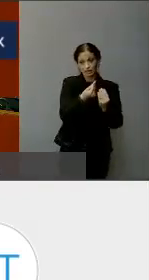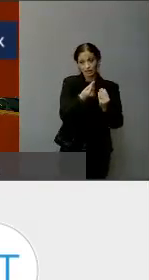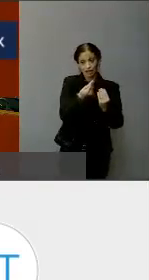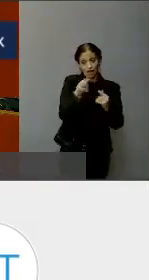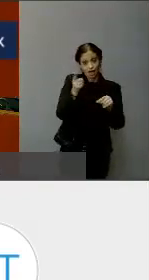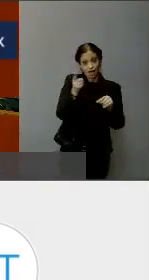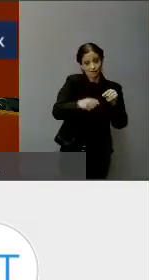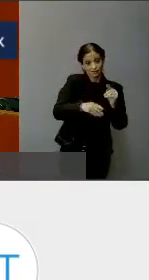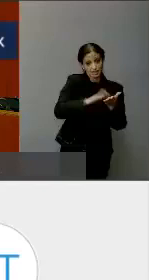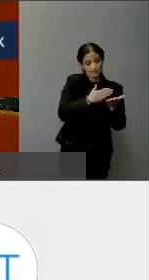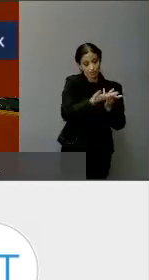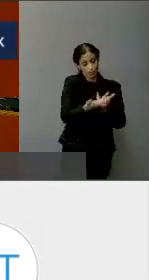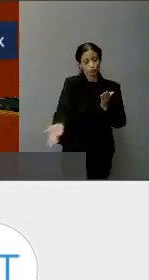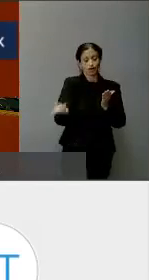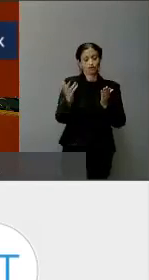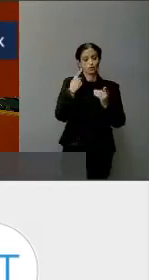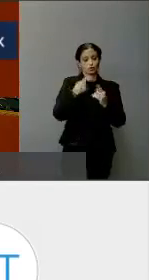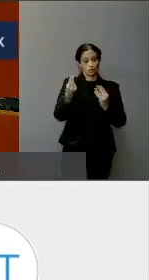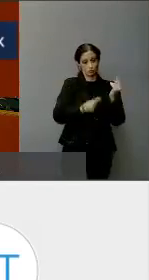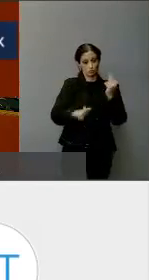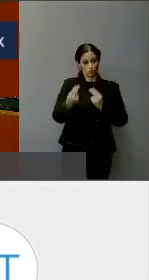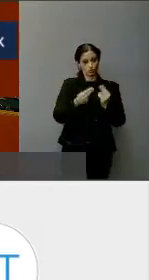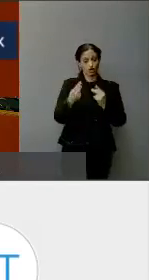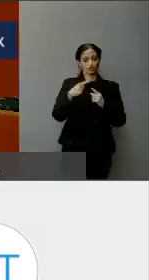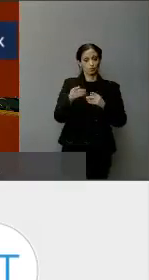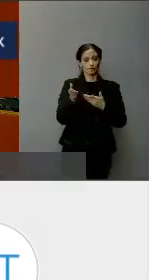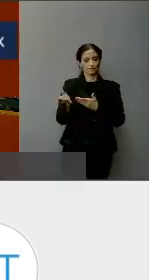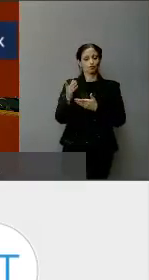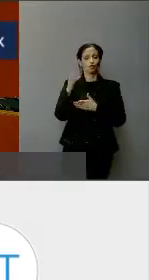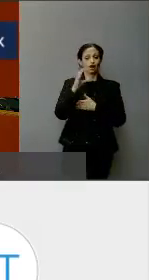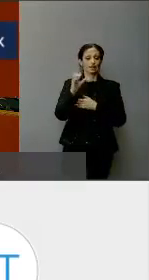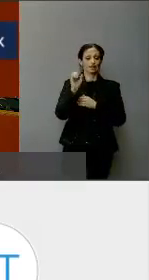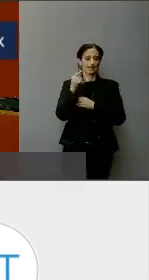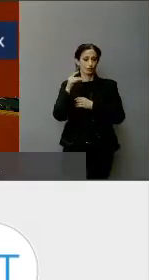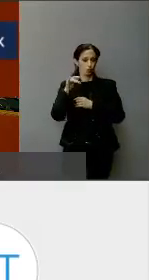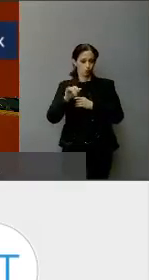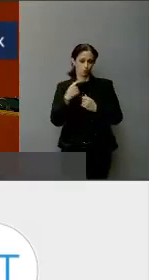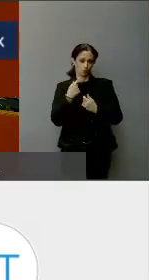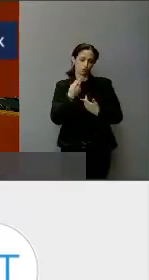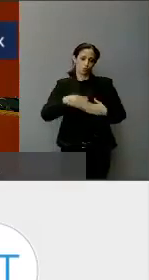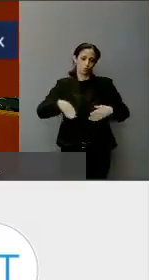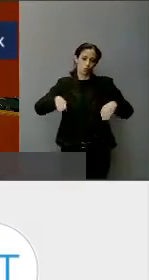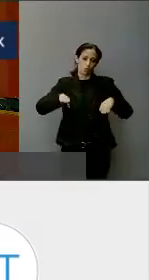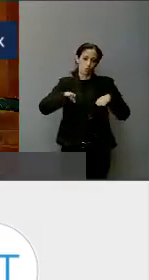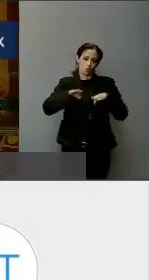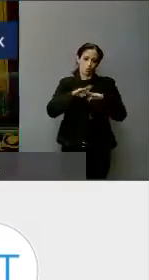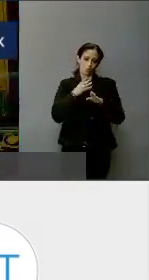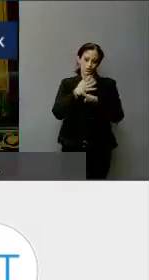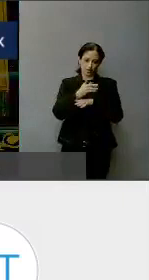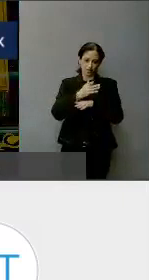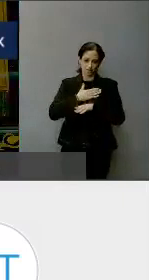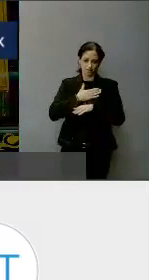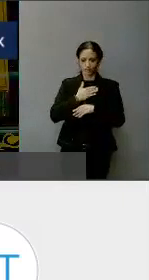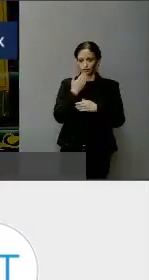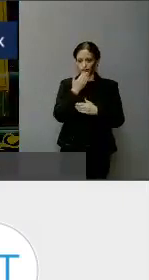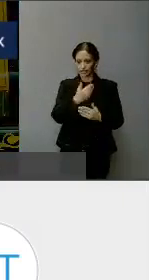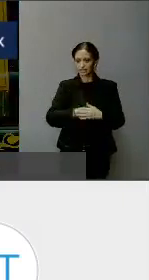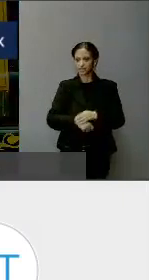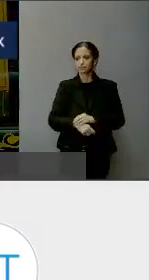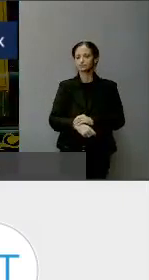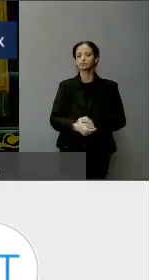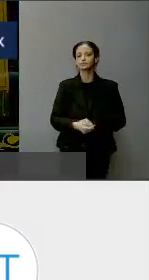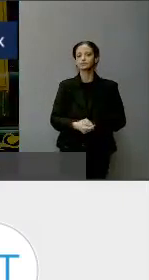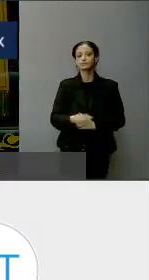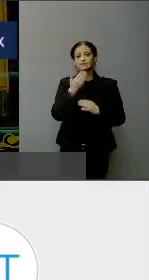nell'area della vesima e con questo chiudo quest'intervento dorinel giorno grazie consiglieri